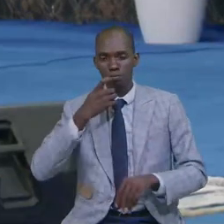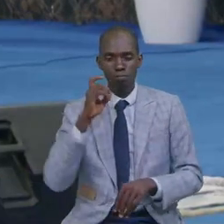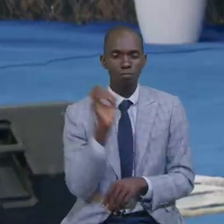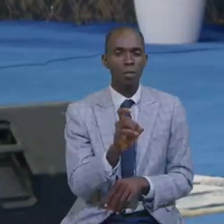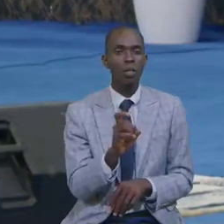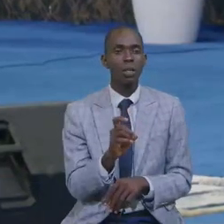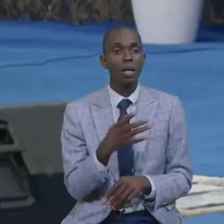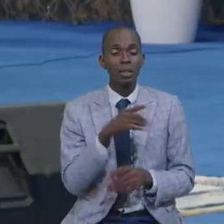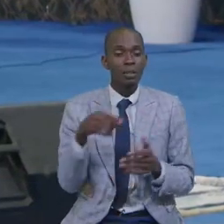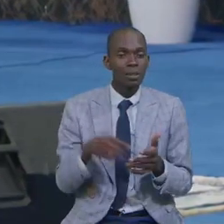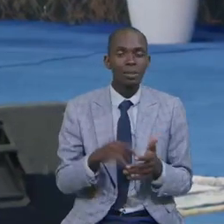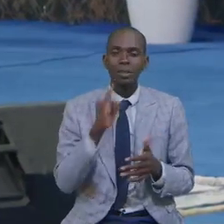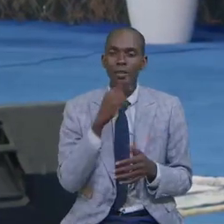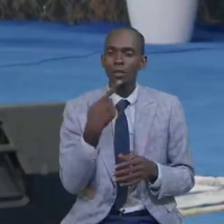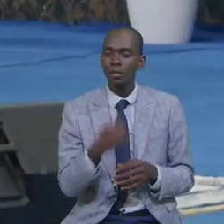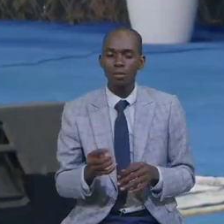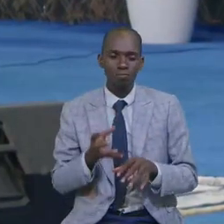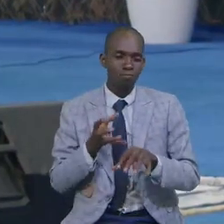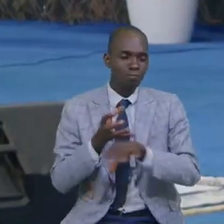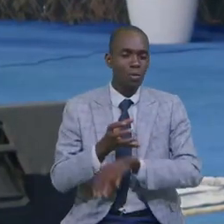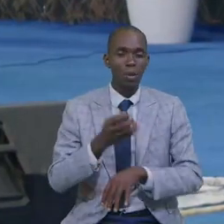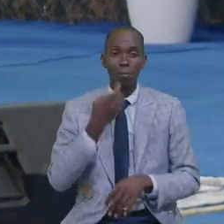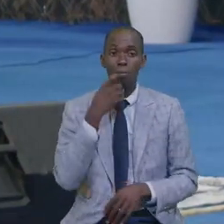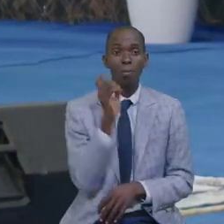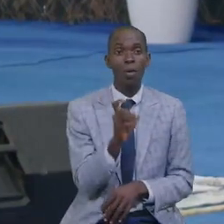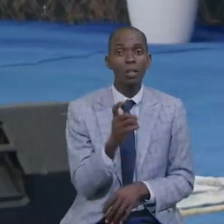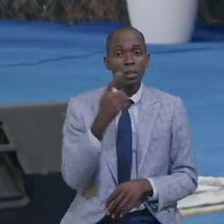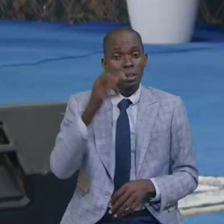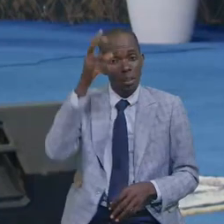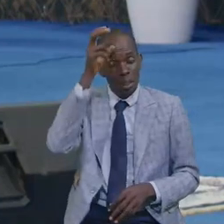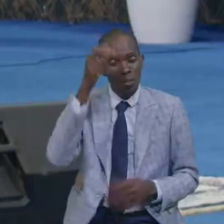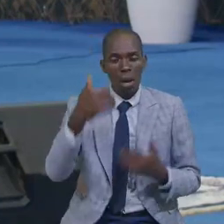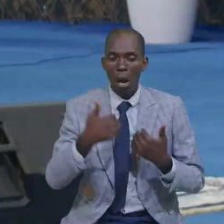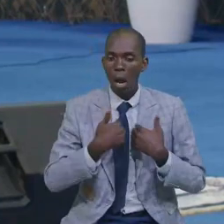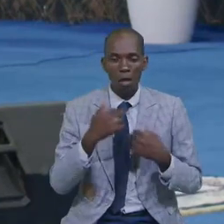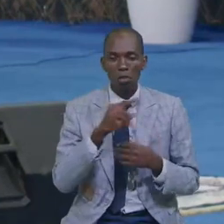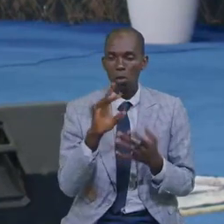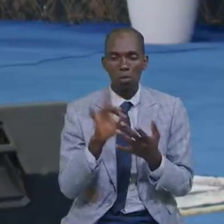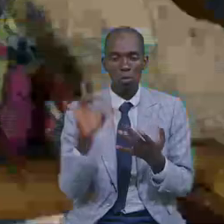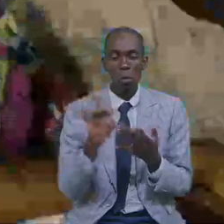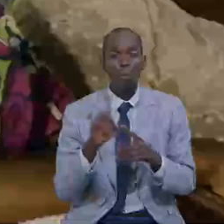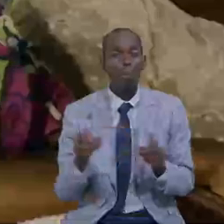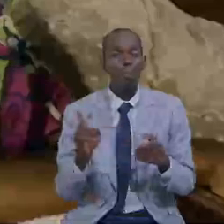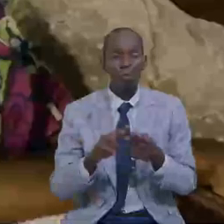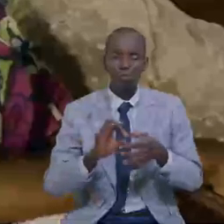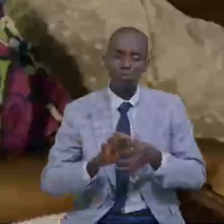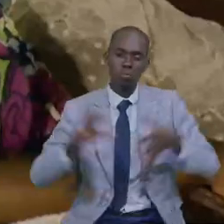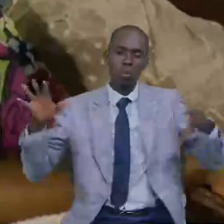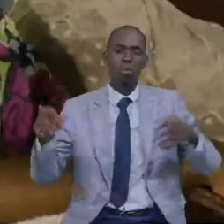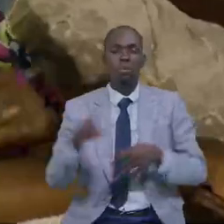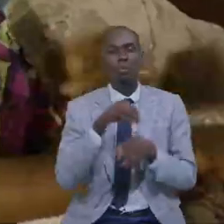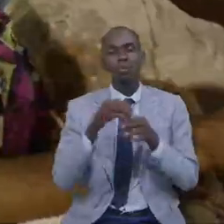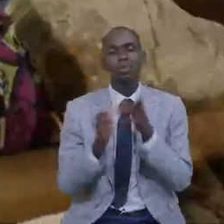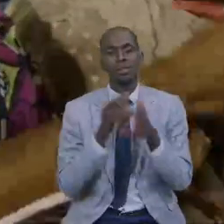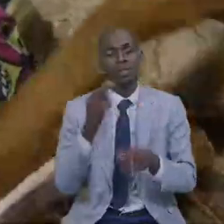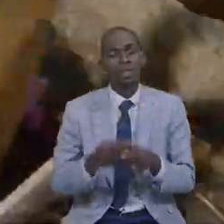il a ordonné et la chassé il n'avait plus de choix de